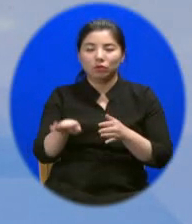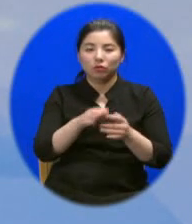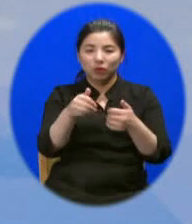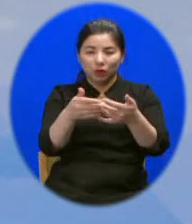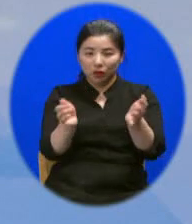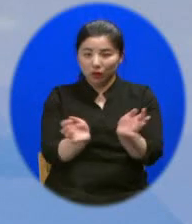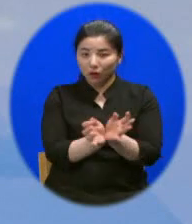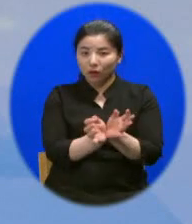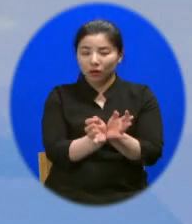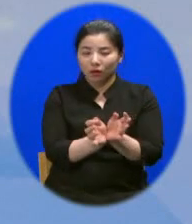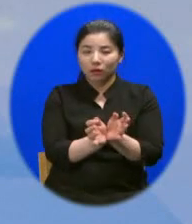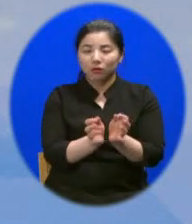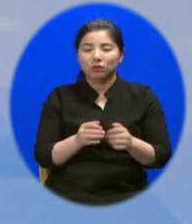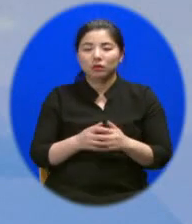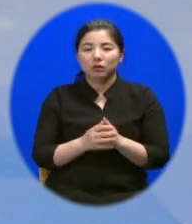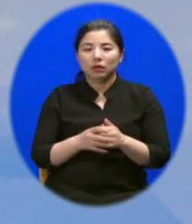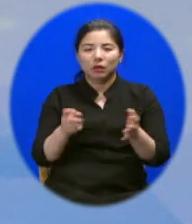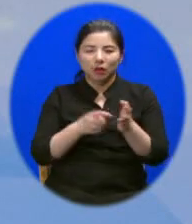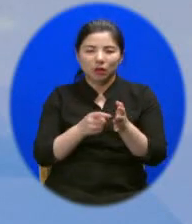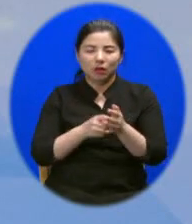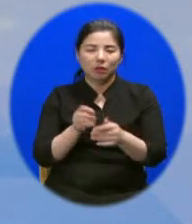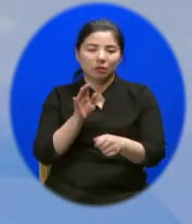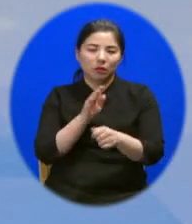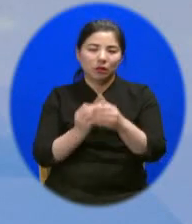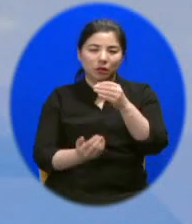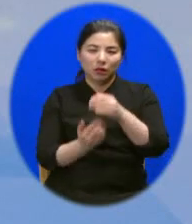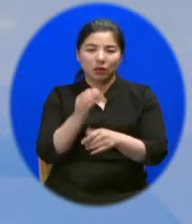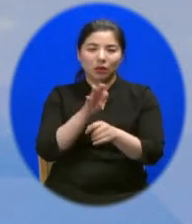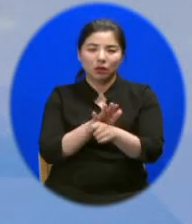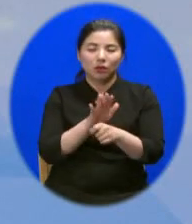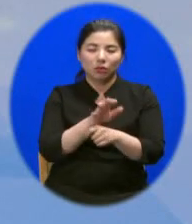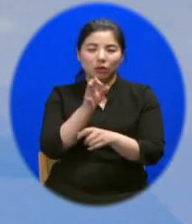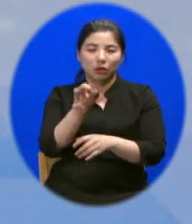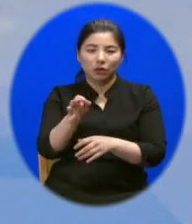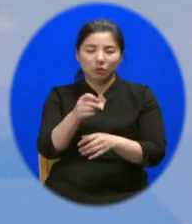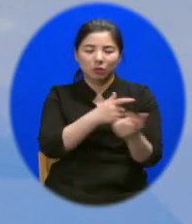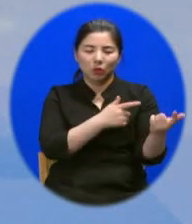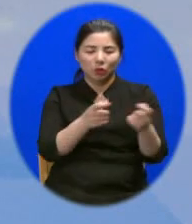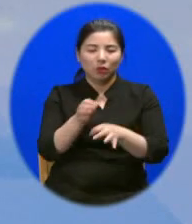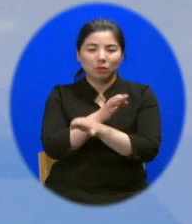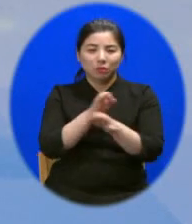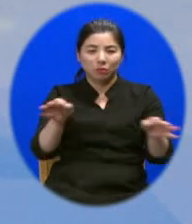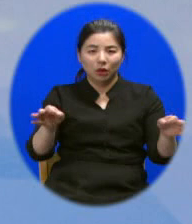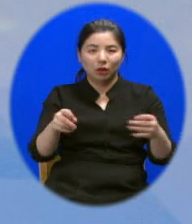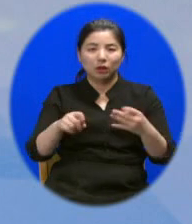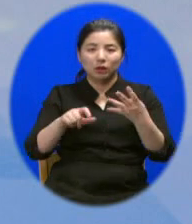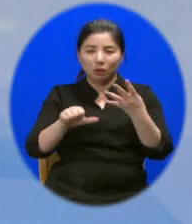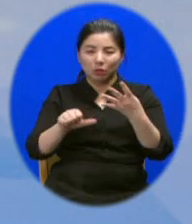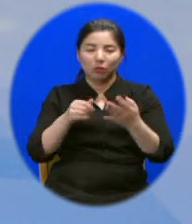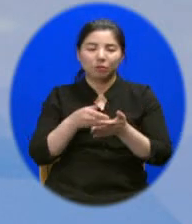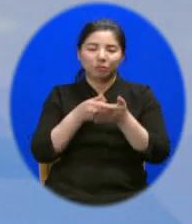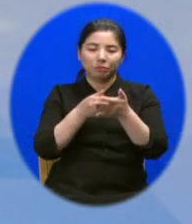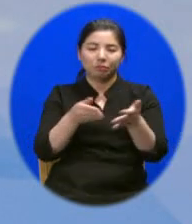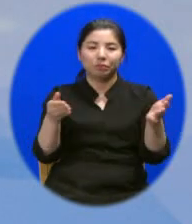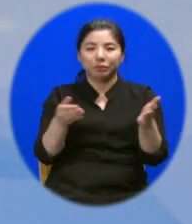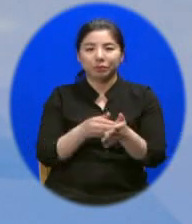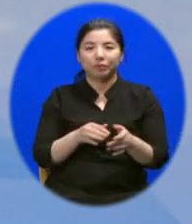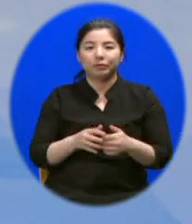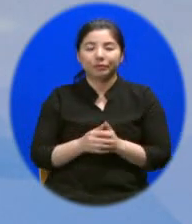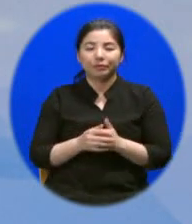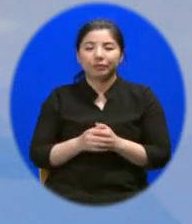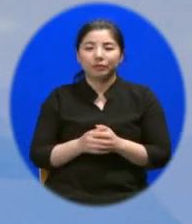당해서도 어 긴급 재난 지원금을 보편 지원할 것을 두만강의 4월 5일날 건의한 바 가 있구요